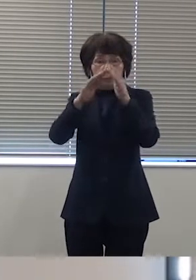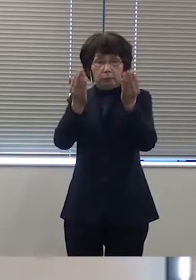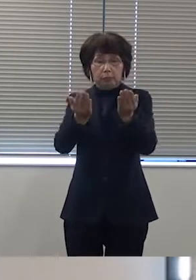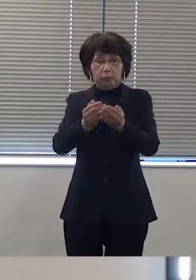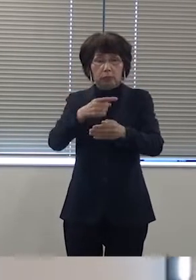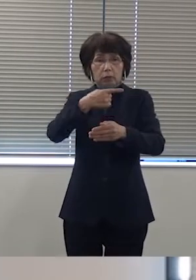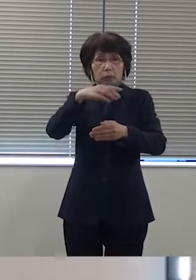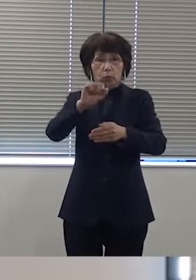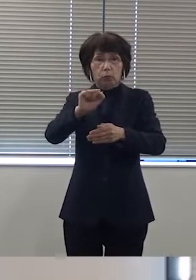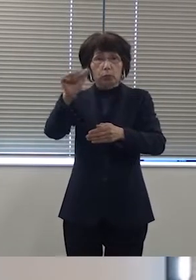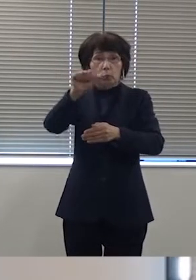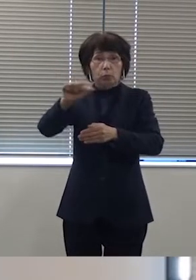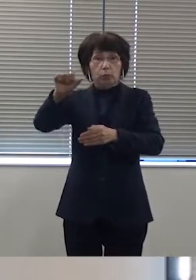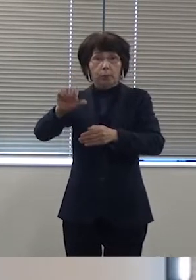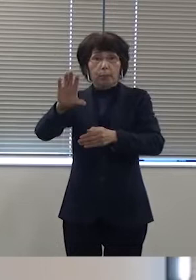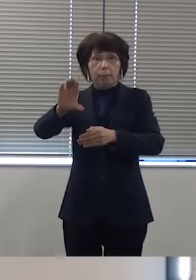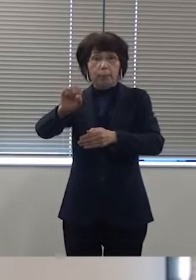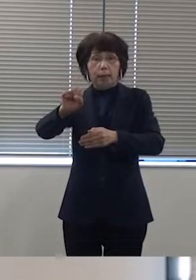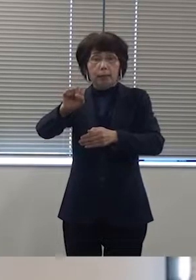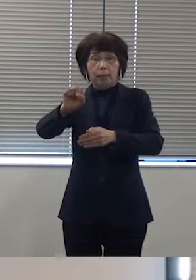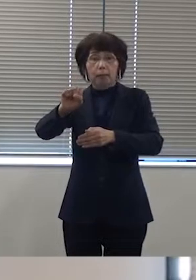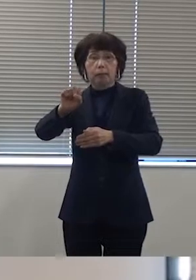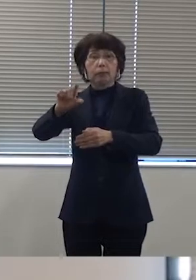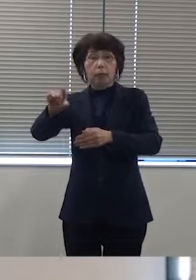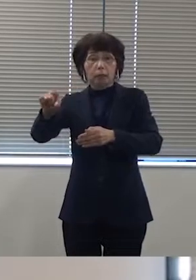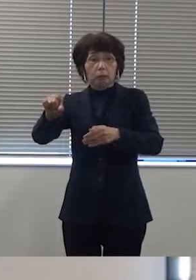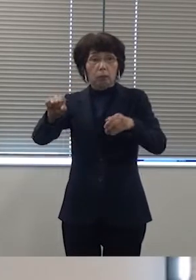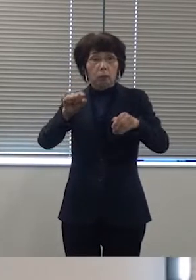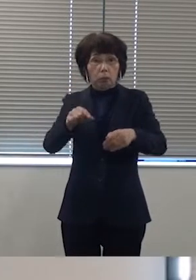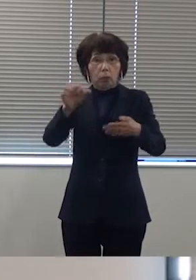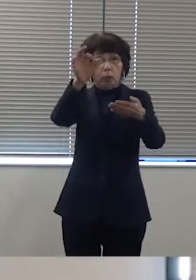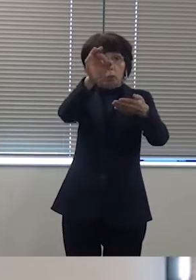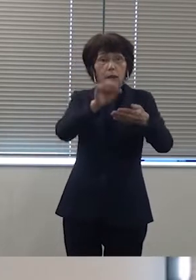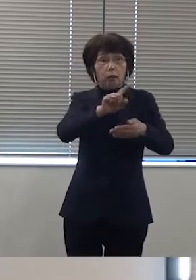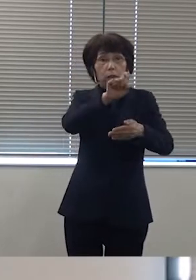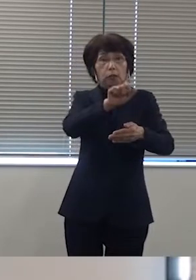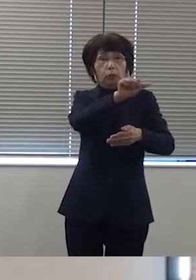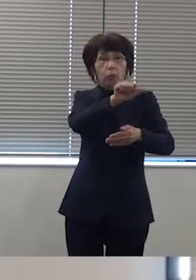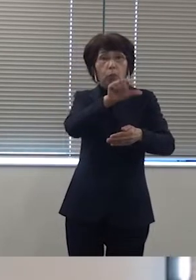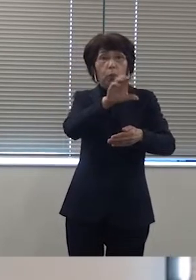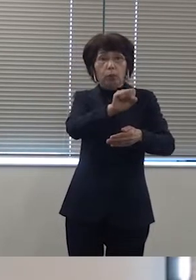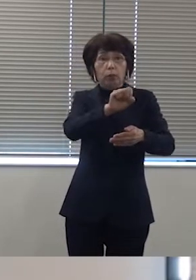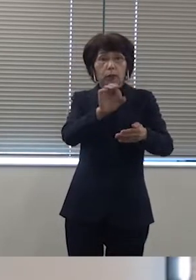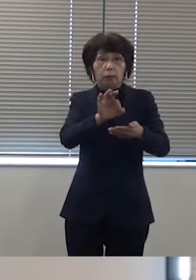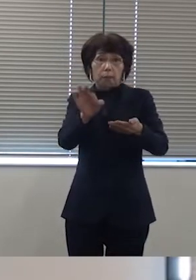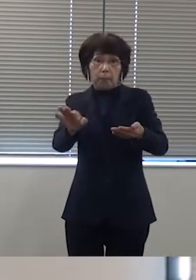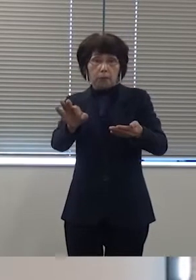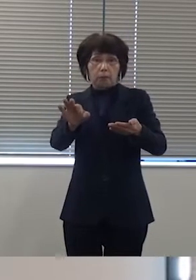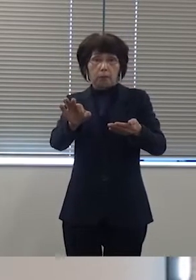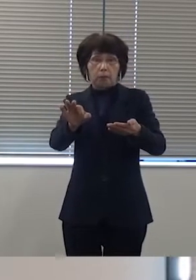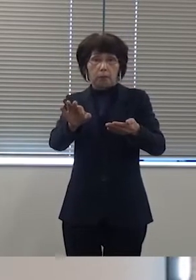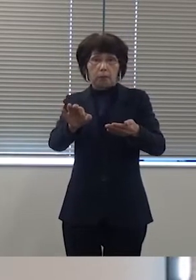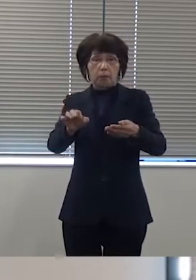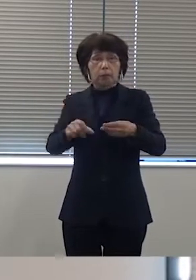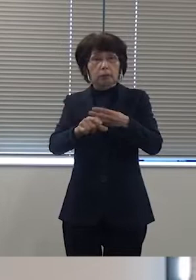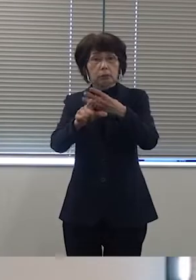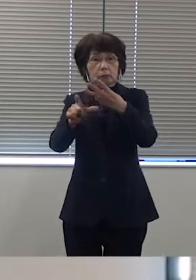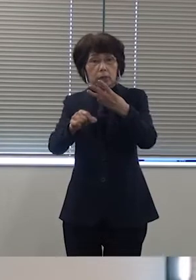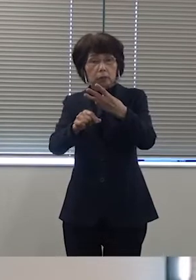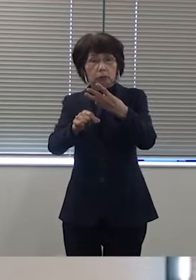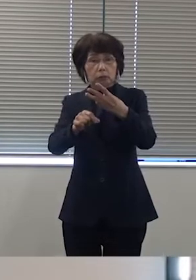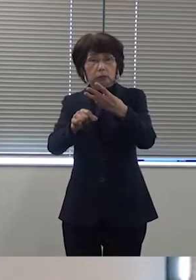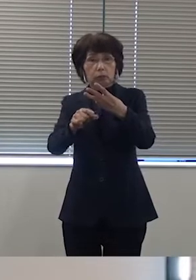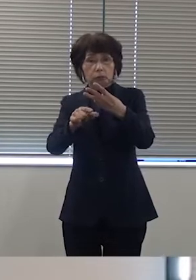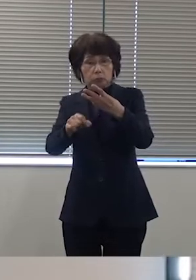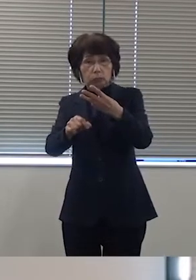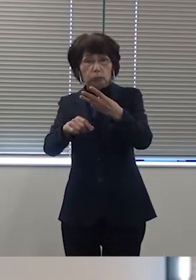ぐらい、この15億のうちから出しております。3月補正で8000万円、そしてメインの当初予